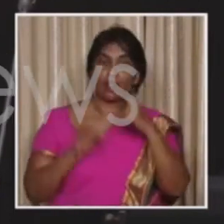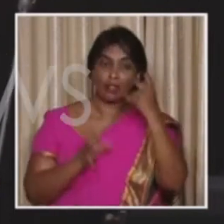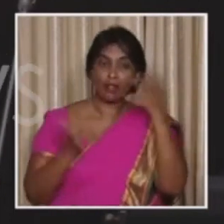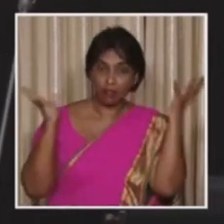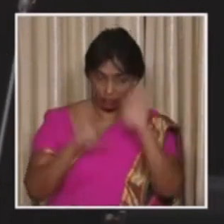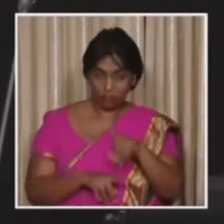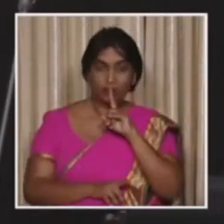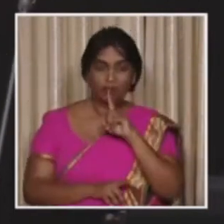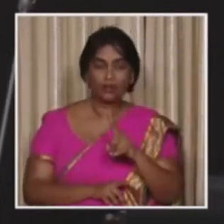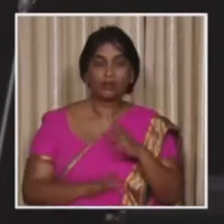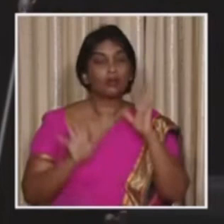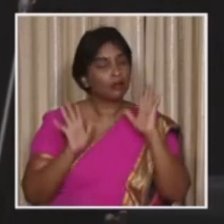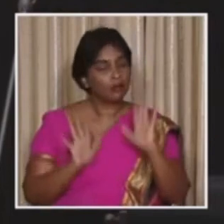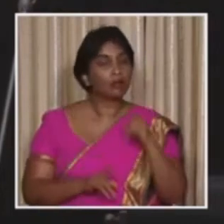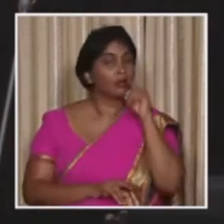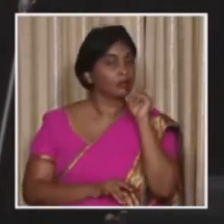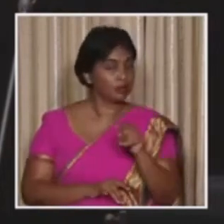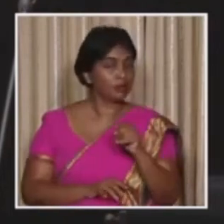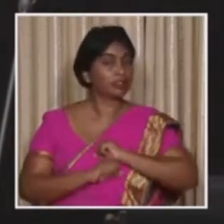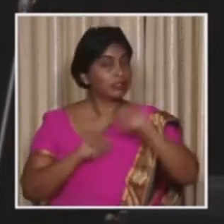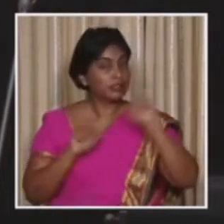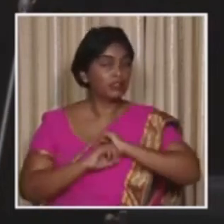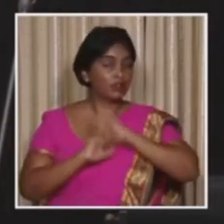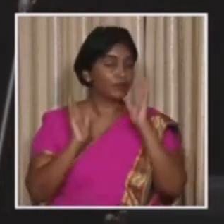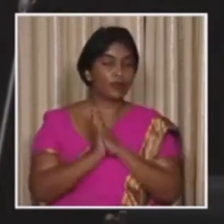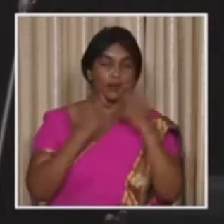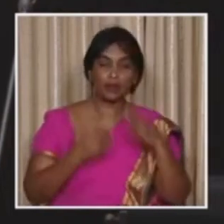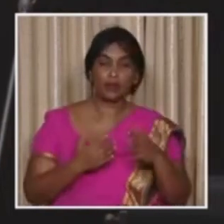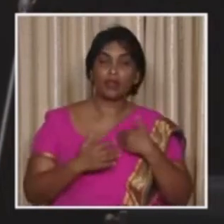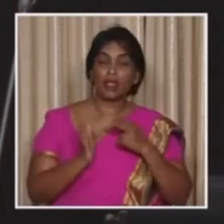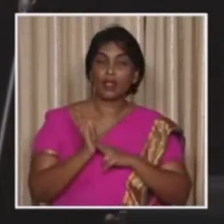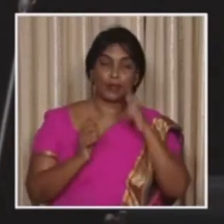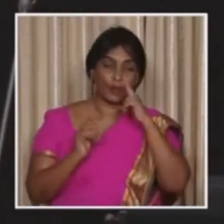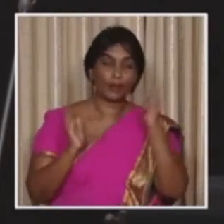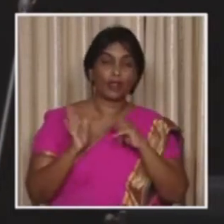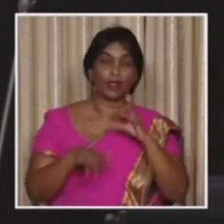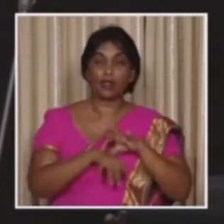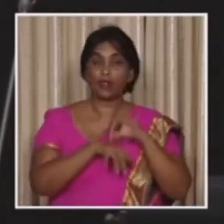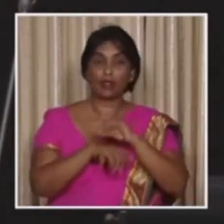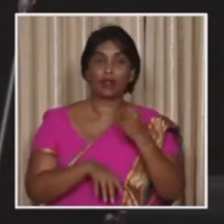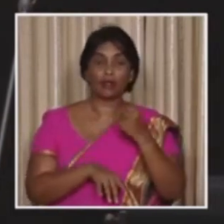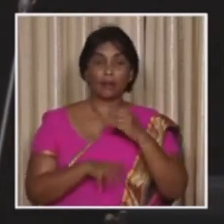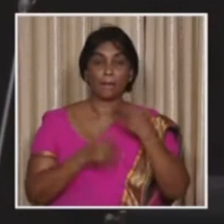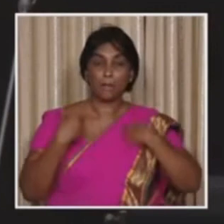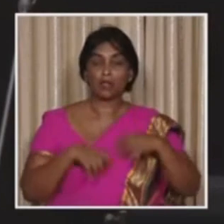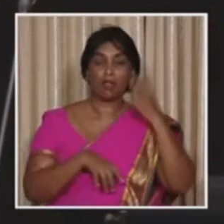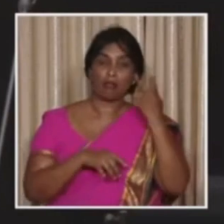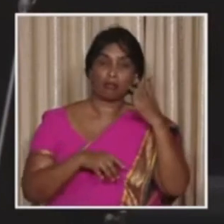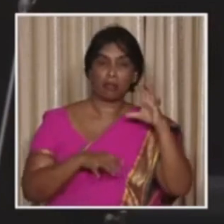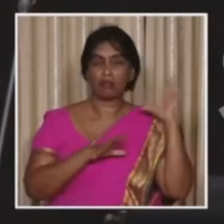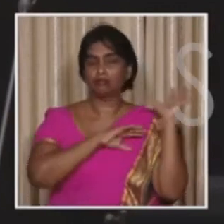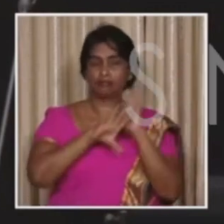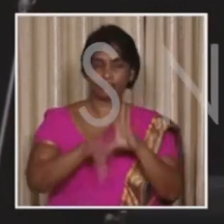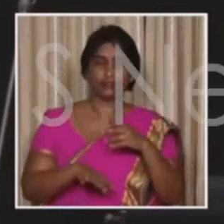වෙනවද කියලා කියන්නකෝ. හැබැයි තමුන්නාසලා අරගල කරලා ඔක්කොම කරලා අපි නාවල පිටිර මහින්ද මහත්තයාගෙන අපි 4500ක් ගෙනාවා. අපි ගෙනාවා.